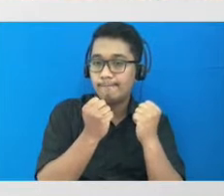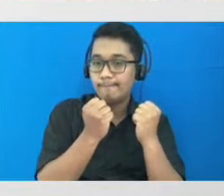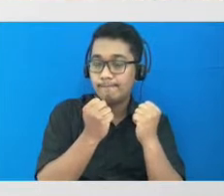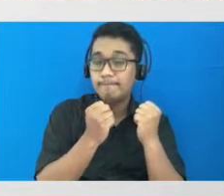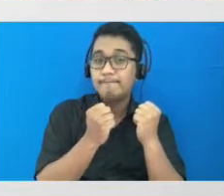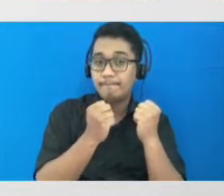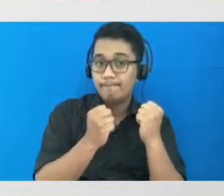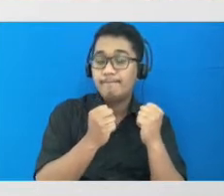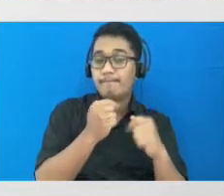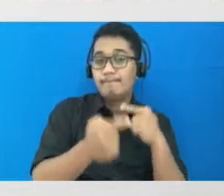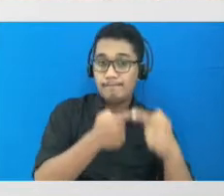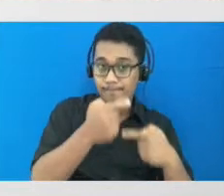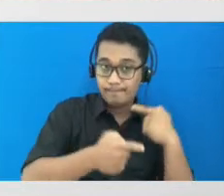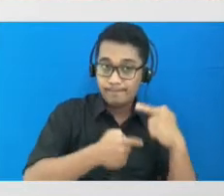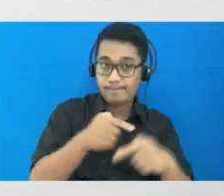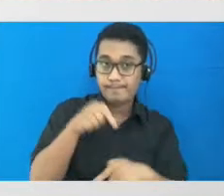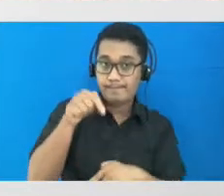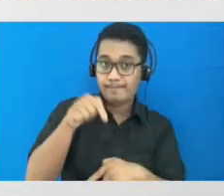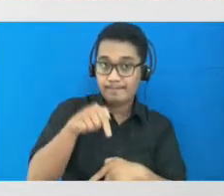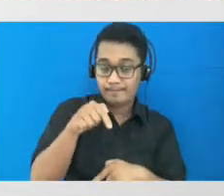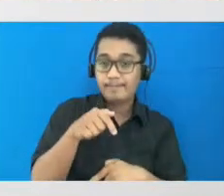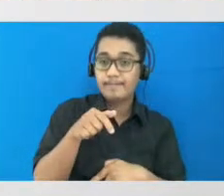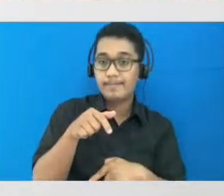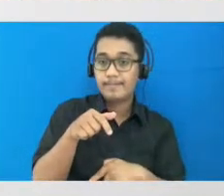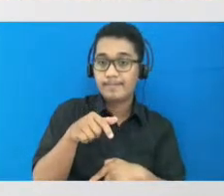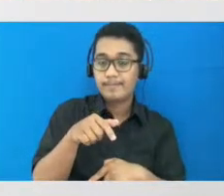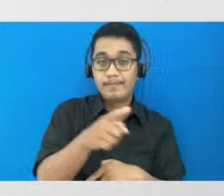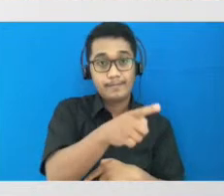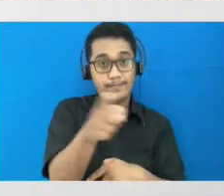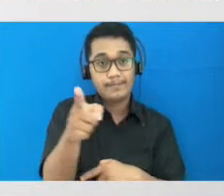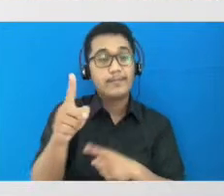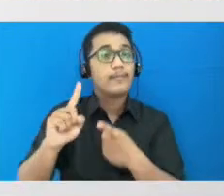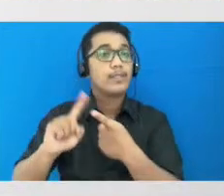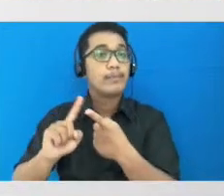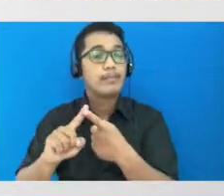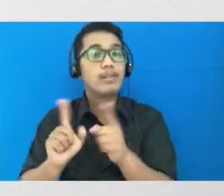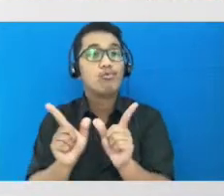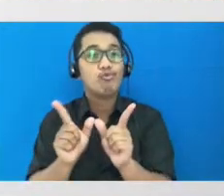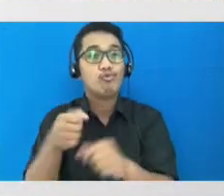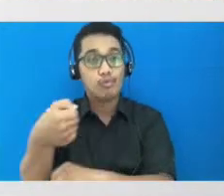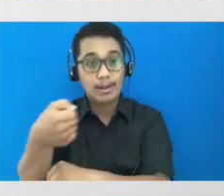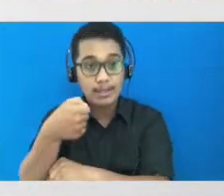yang pagi ini, harapannya adalah teman-teman wartawan bisa juga